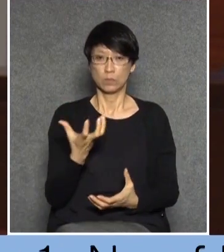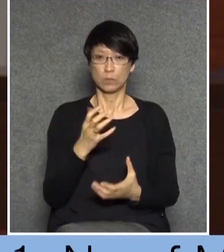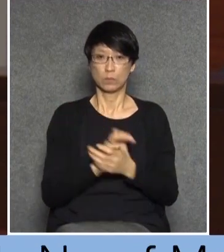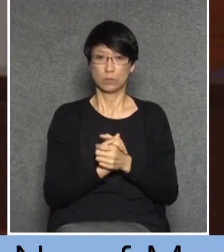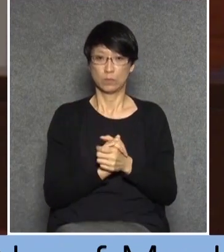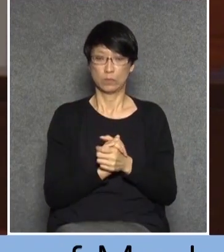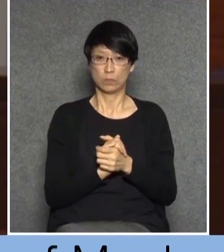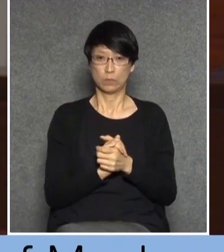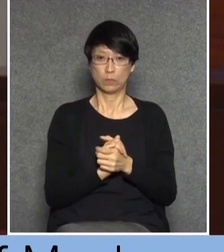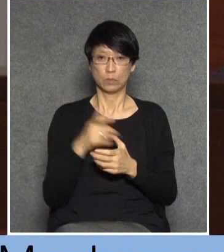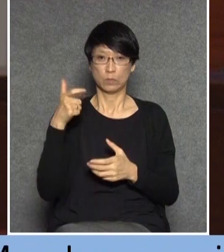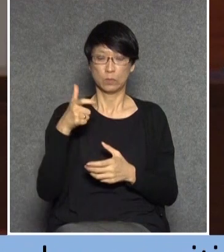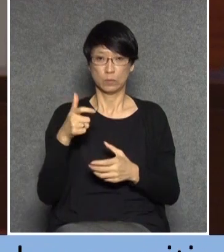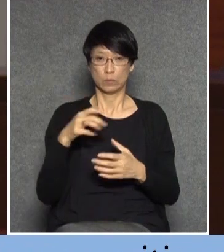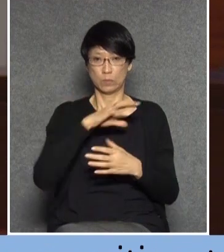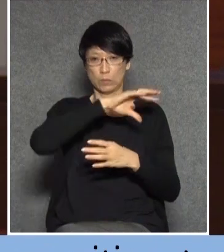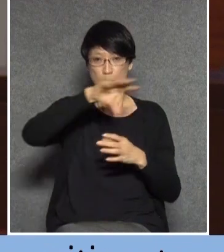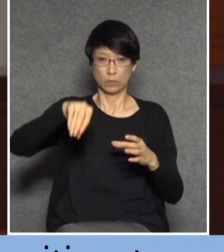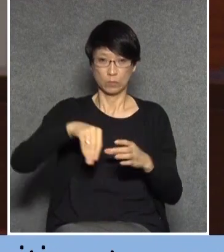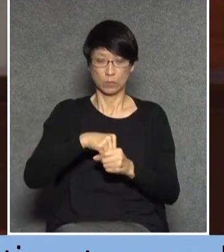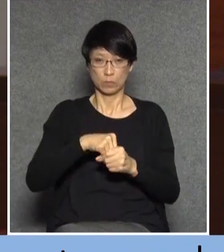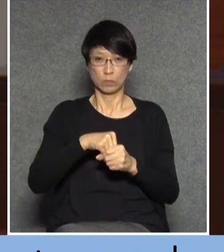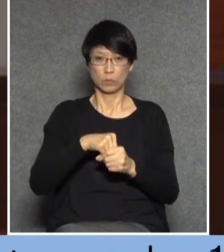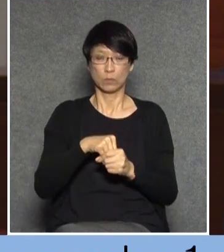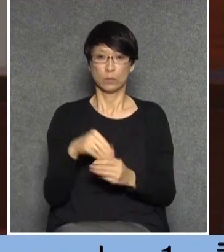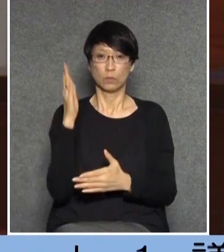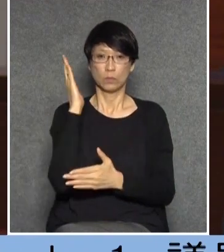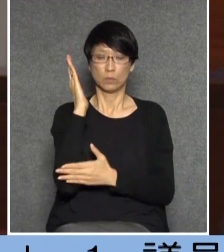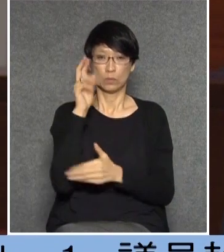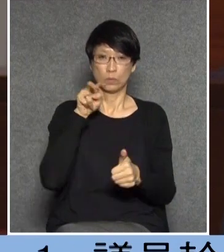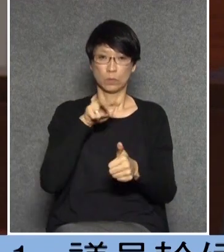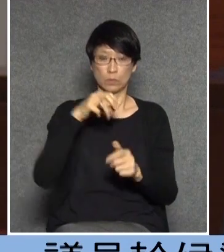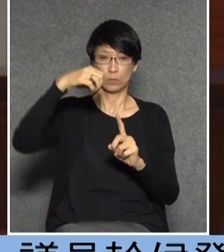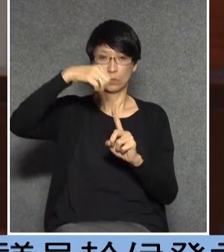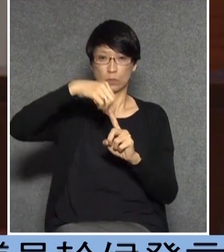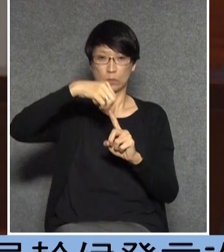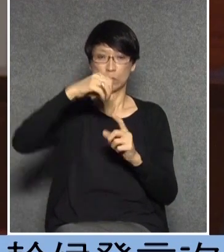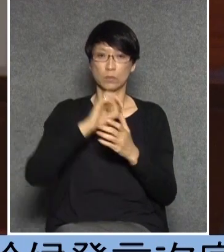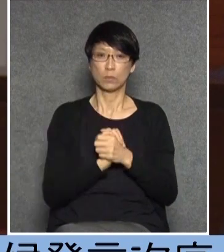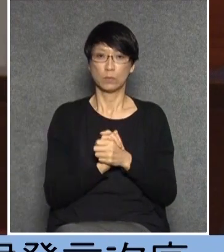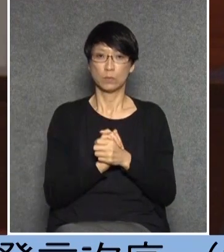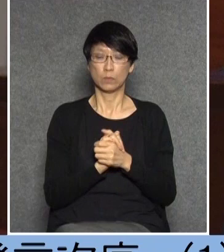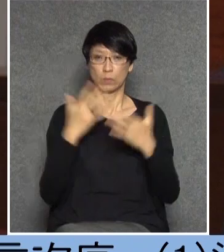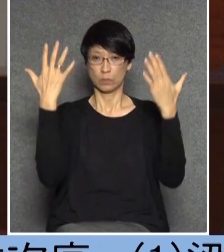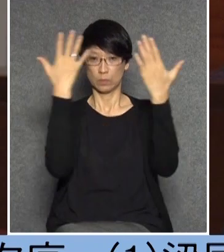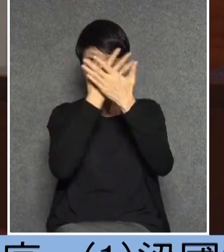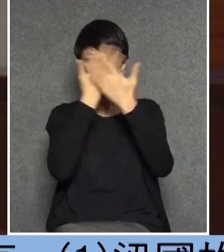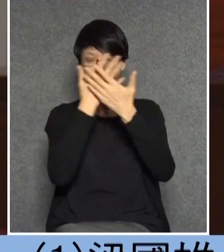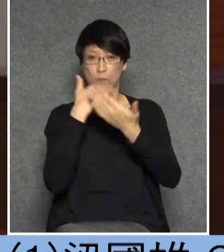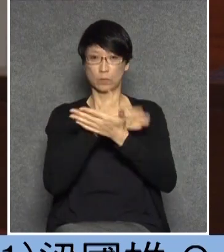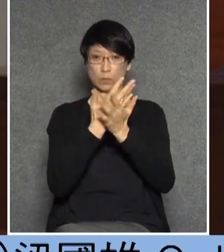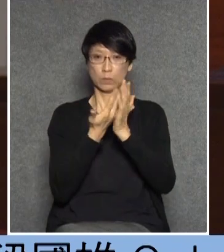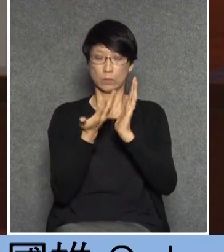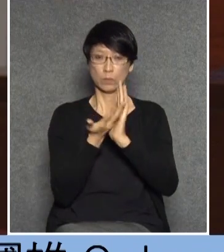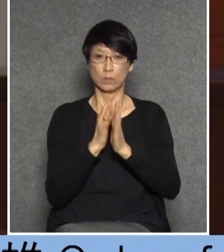為超級控制中心，更換了大批美輪美換的顯示屏幕，監控系統裏面使用10多年